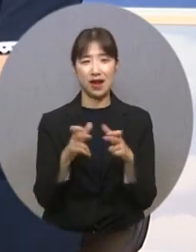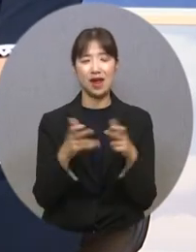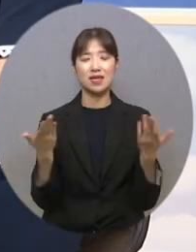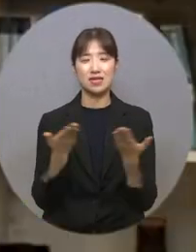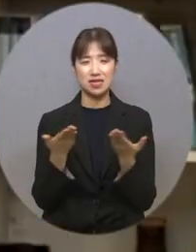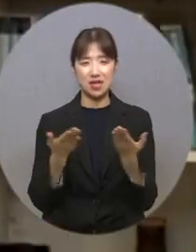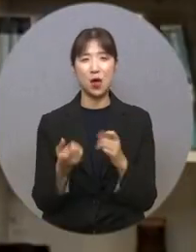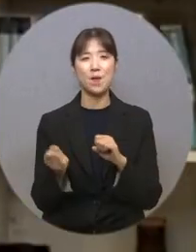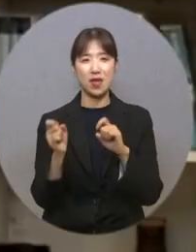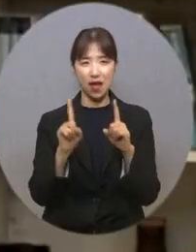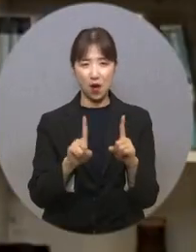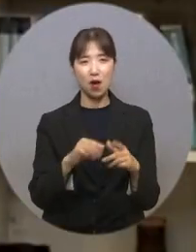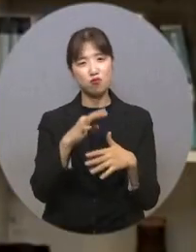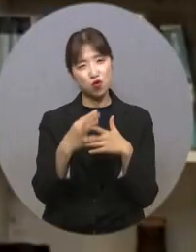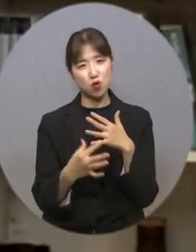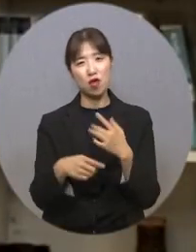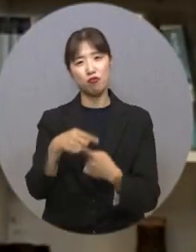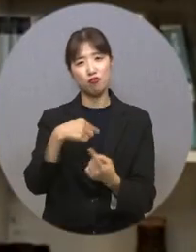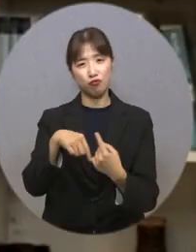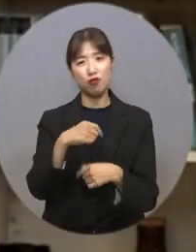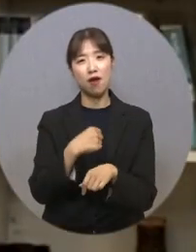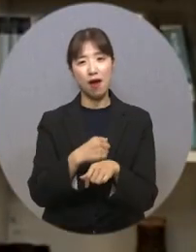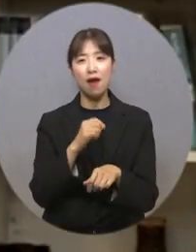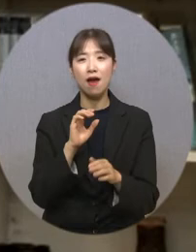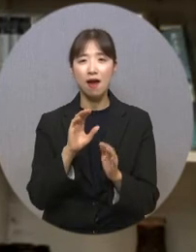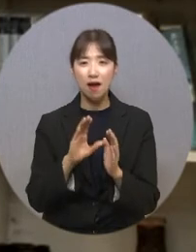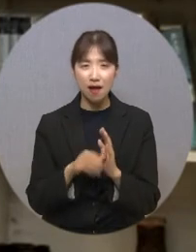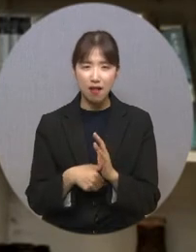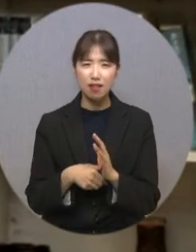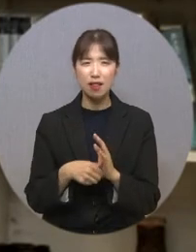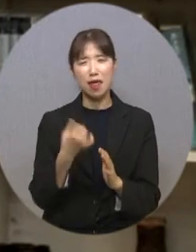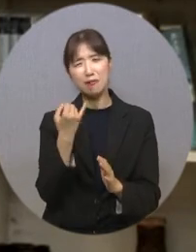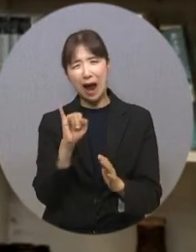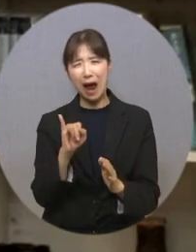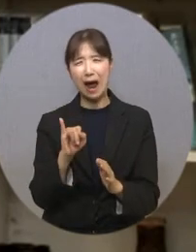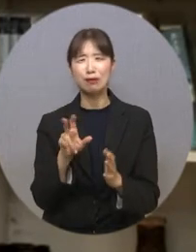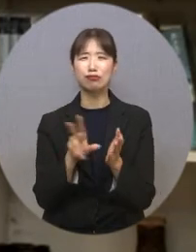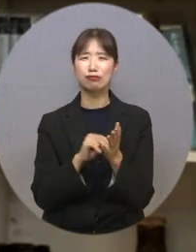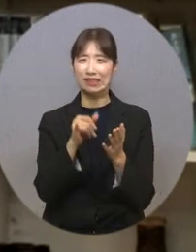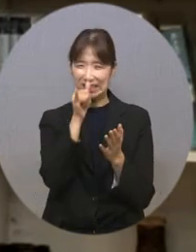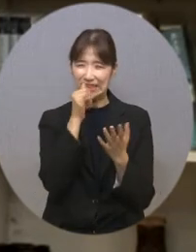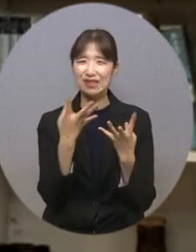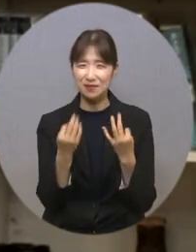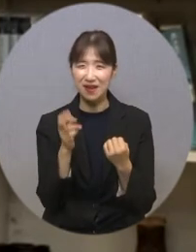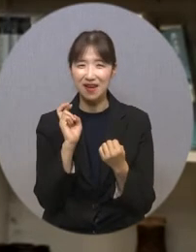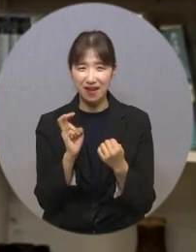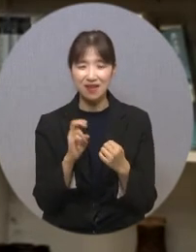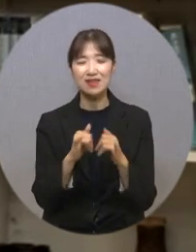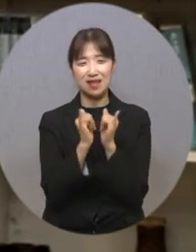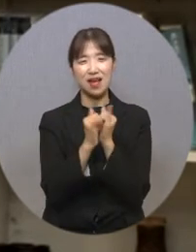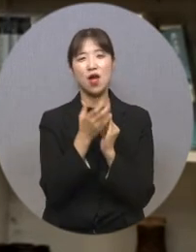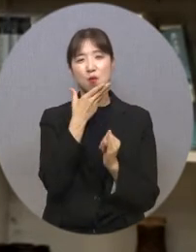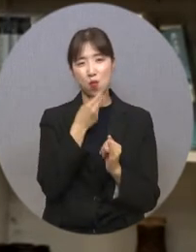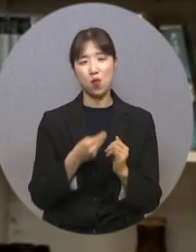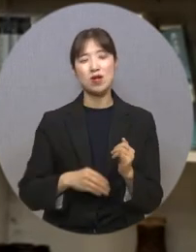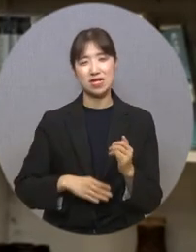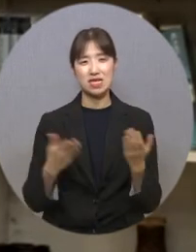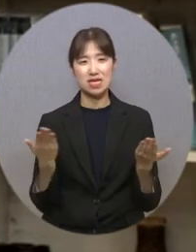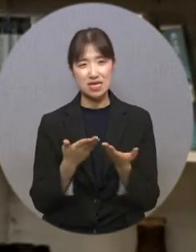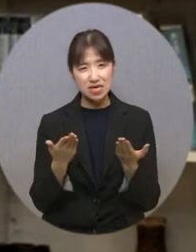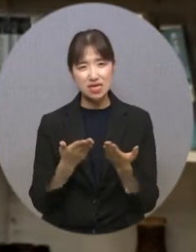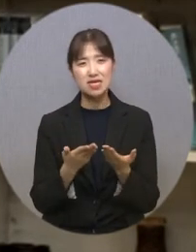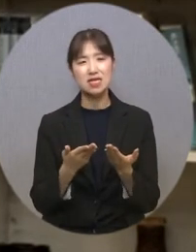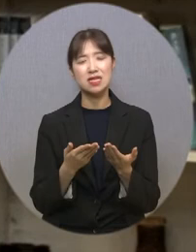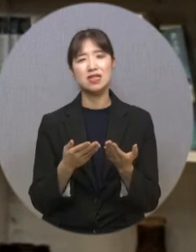직업 재활이나 프로그램을 운영하시다 보면은 애로사항도 참 많을 텐데요. 사회복지 분야에 종사하시는 분들에 대한 처우